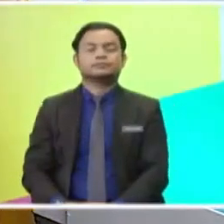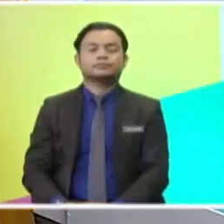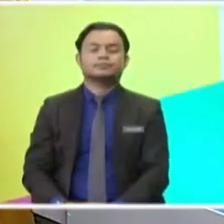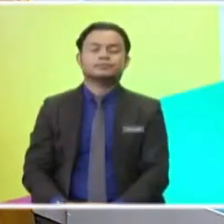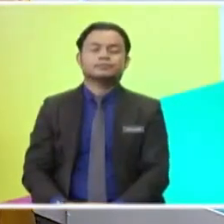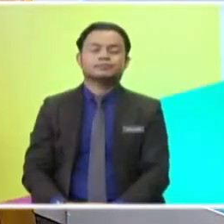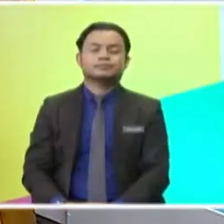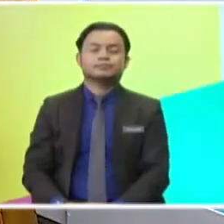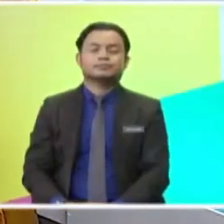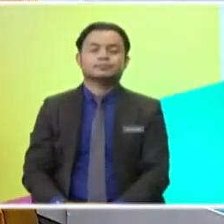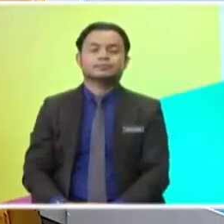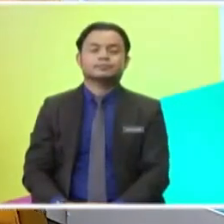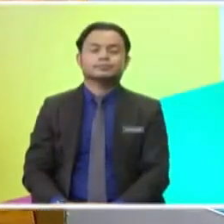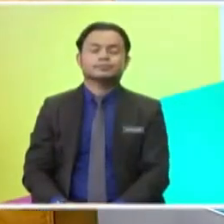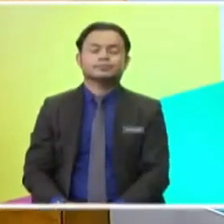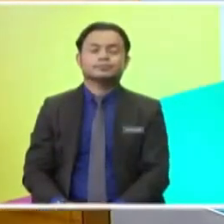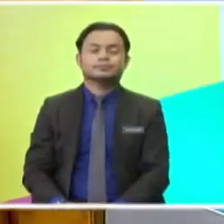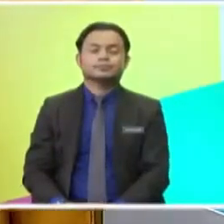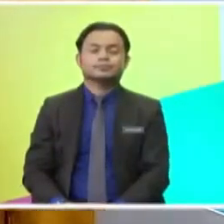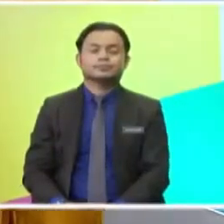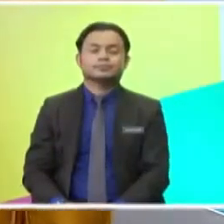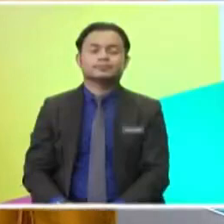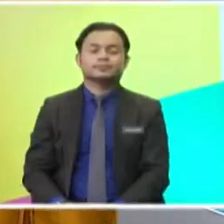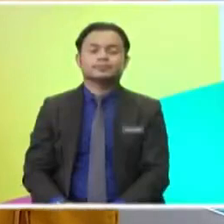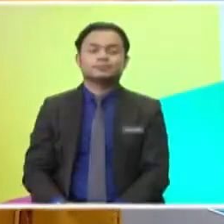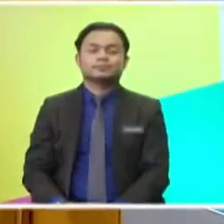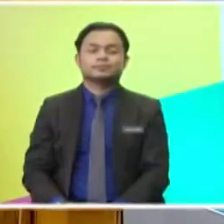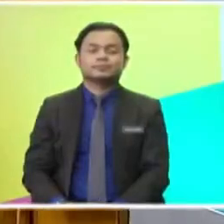Ini dia. Okey, Pahang besar terletak ini, ya, yang warna kelabu itu.